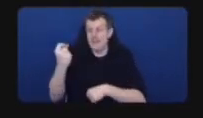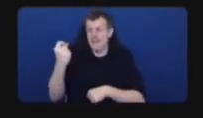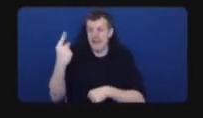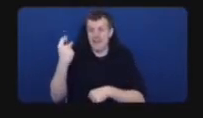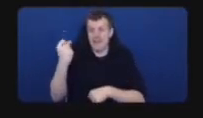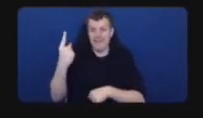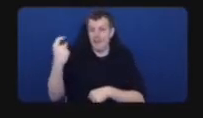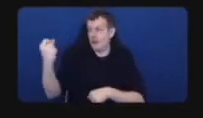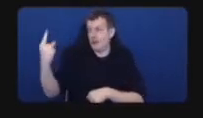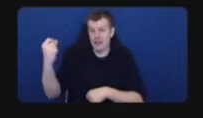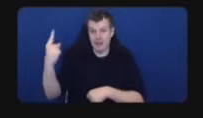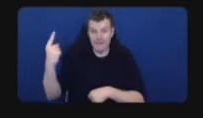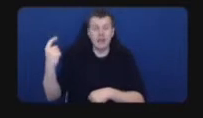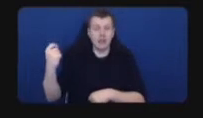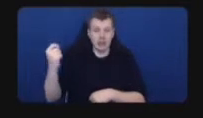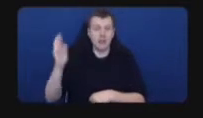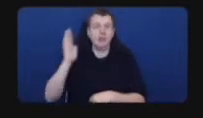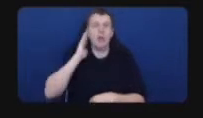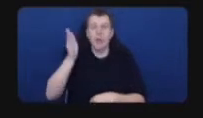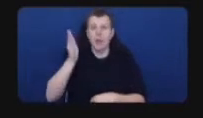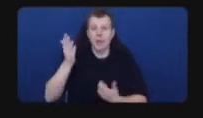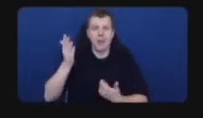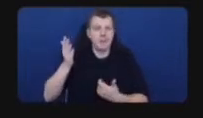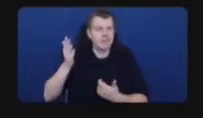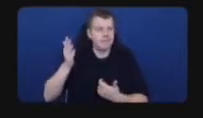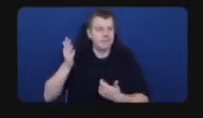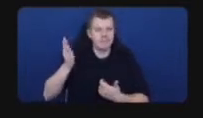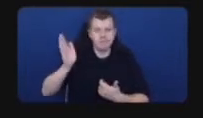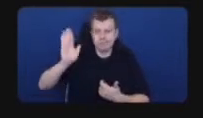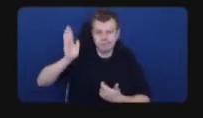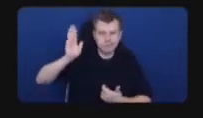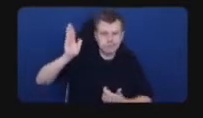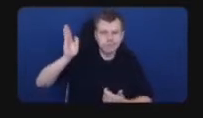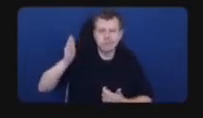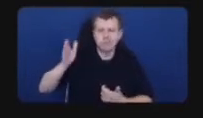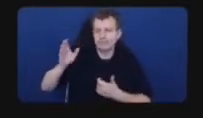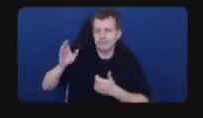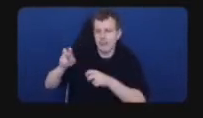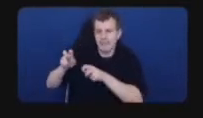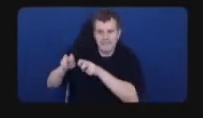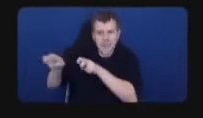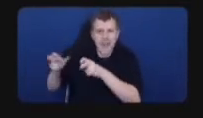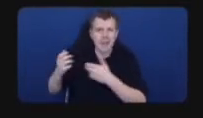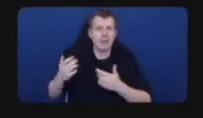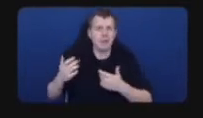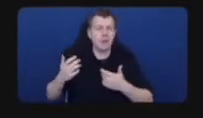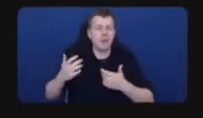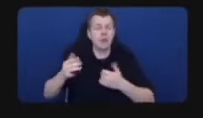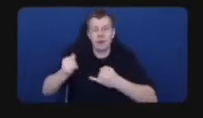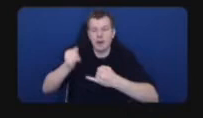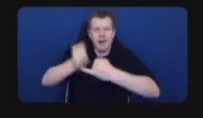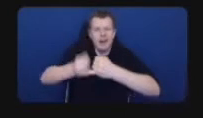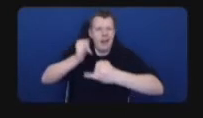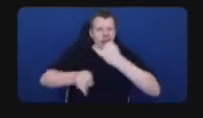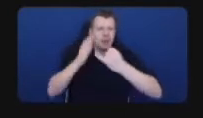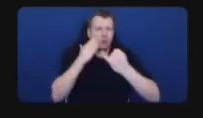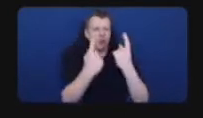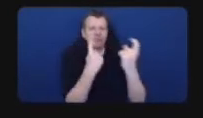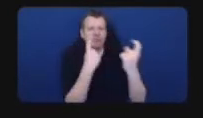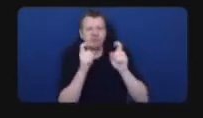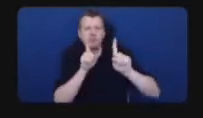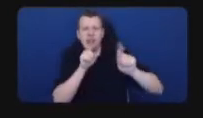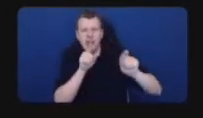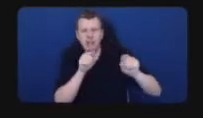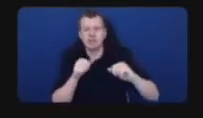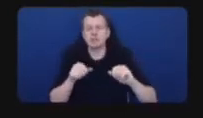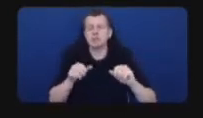现在是11:11了。我们现在开始让发言的人来演讲。之后呢，我们